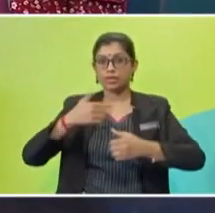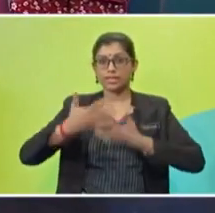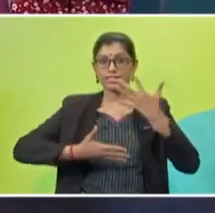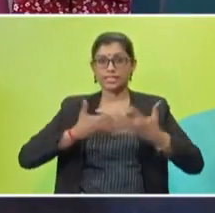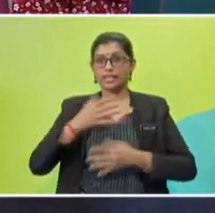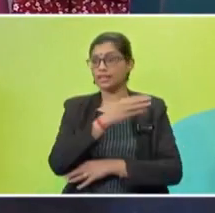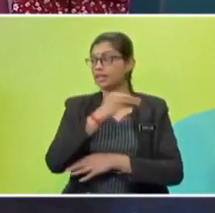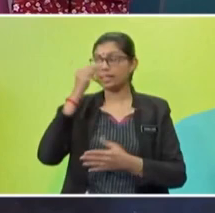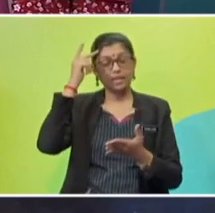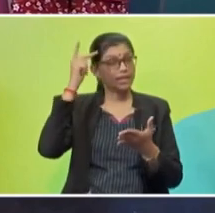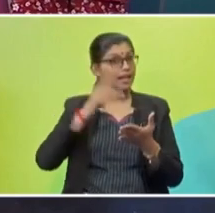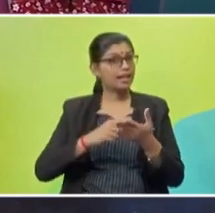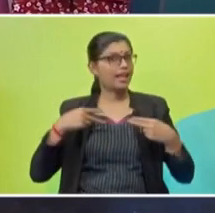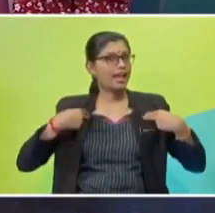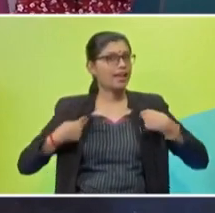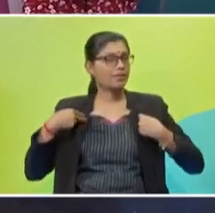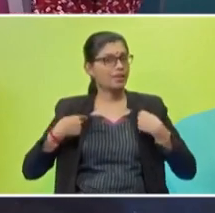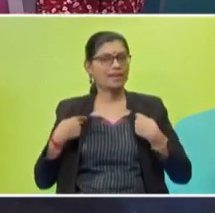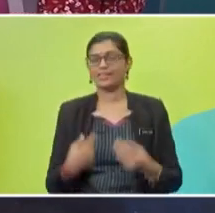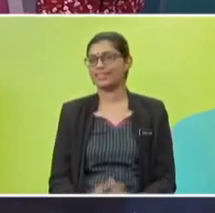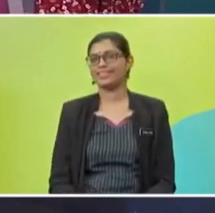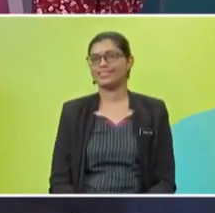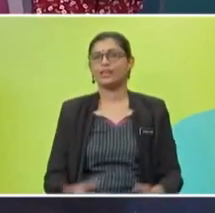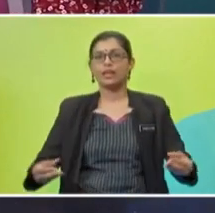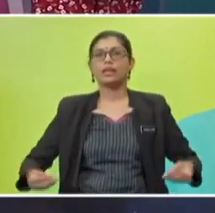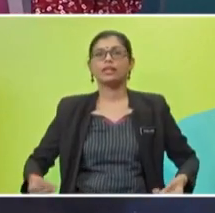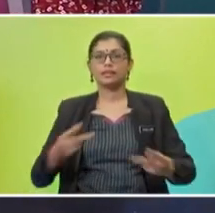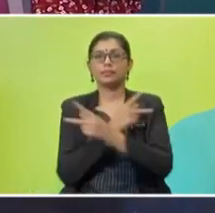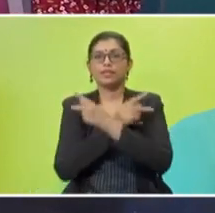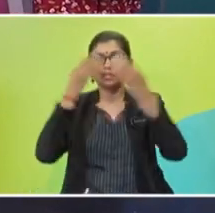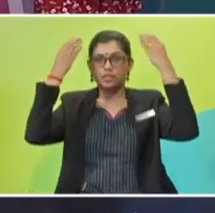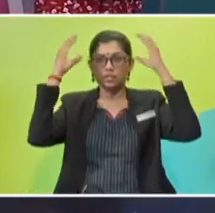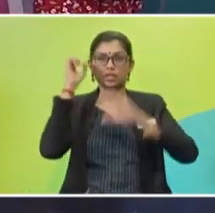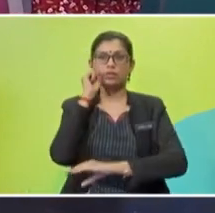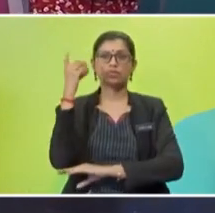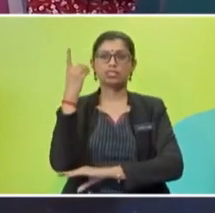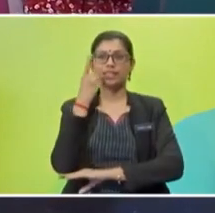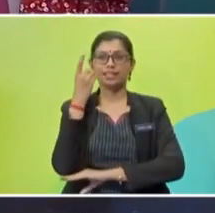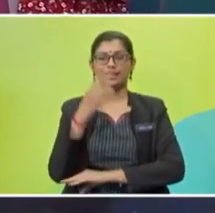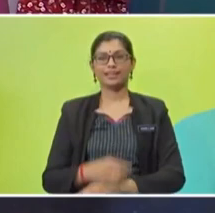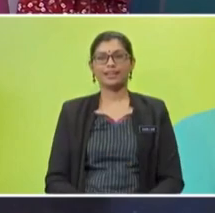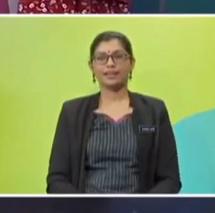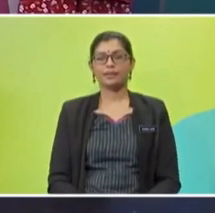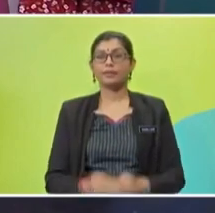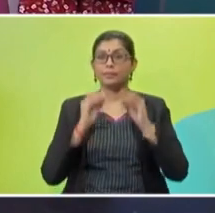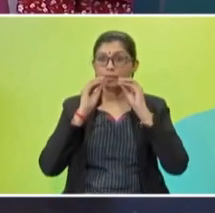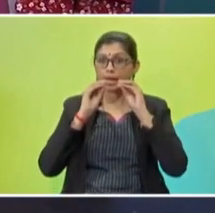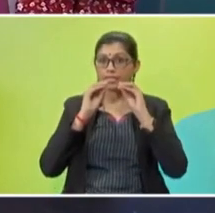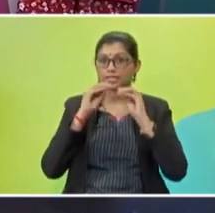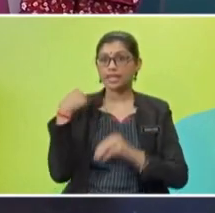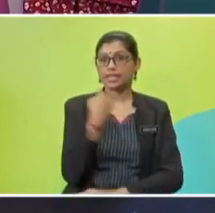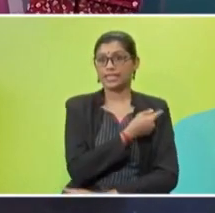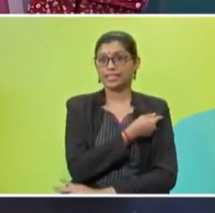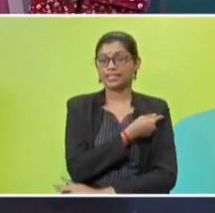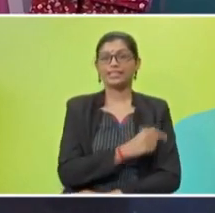hewan oke bye Makasih menelannya eksekusi bersama Ivan hal ini Tentunya mengajar kita Damri di